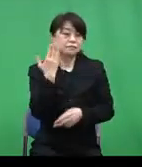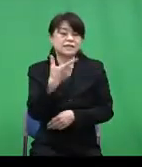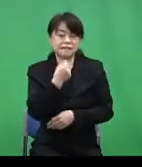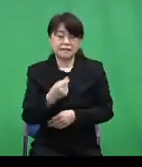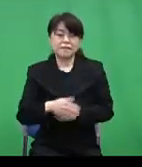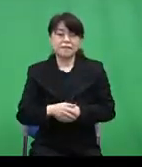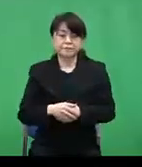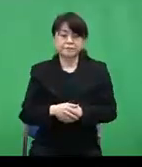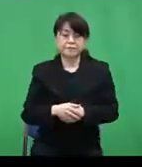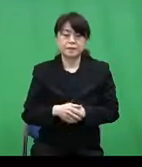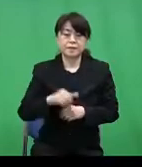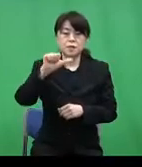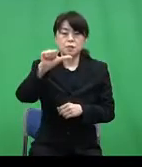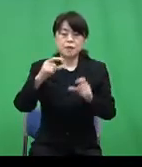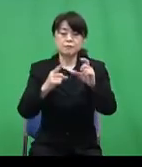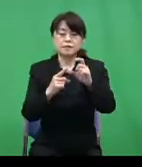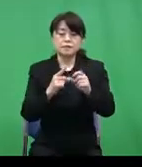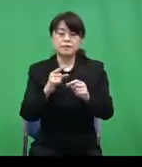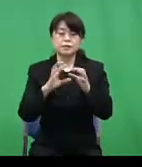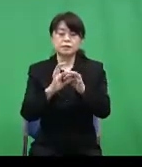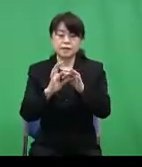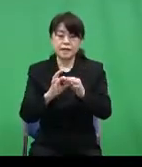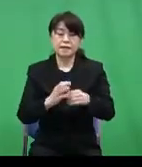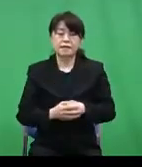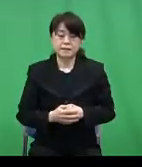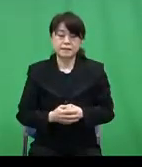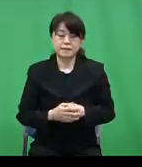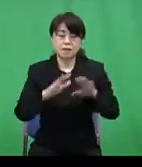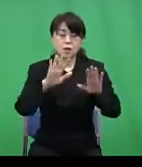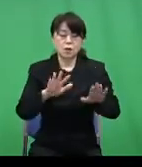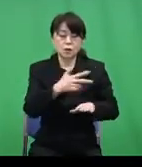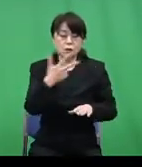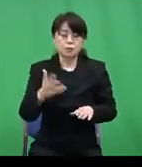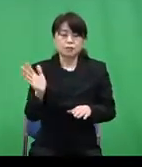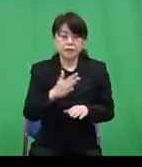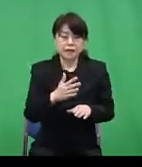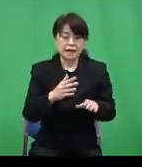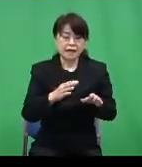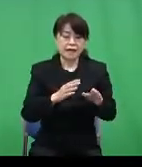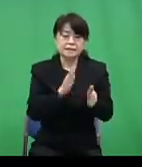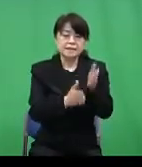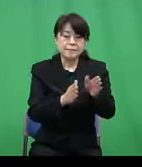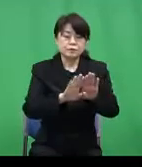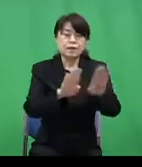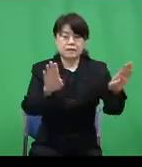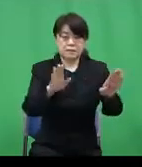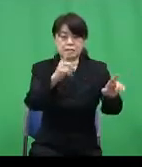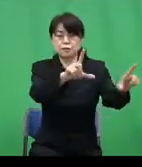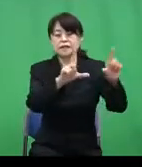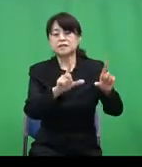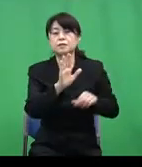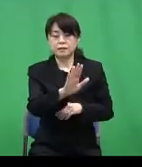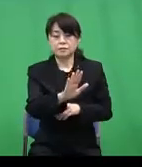表事項については、5G なんですけれども、まあ、今週からの調査は難しいとは言われているんですが、もし